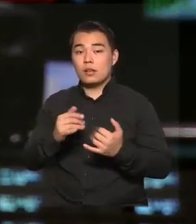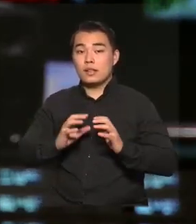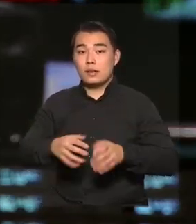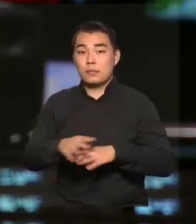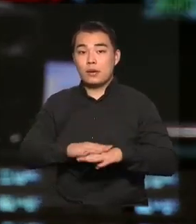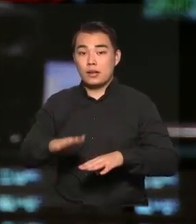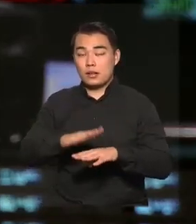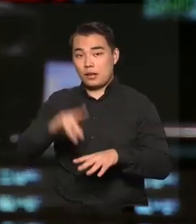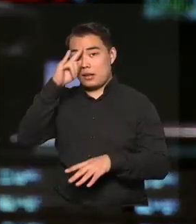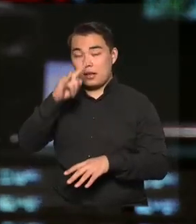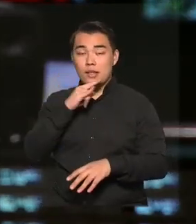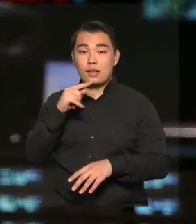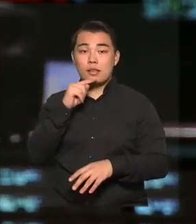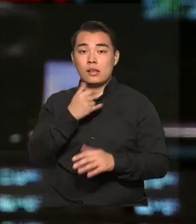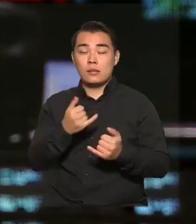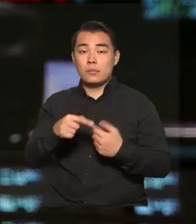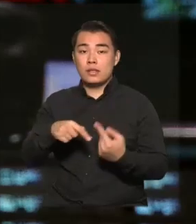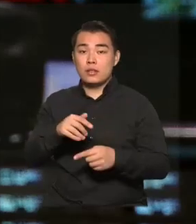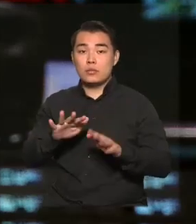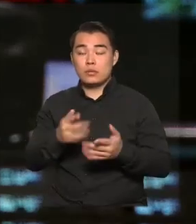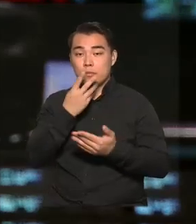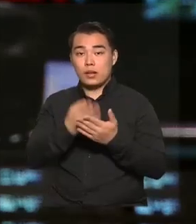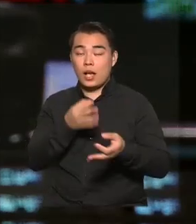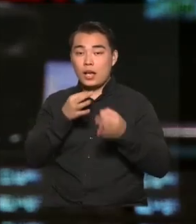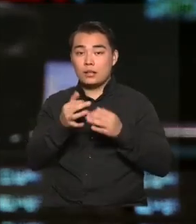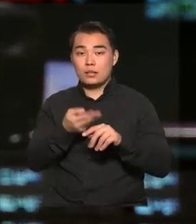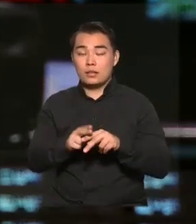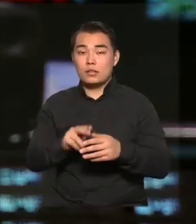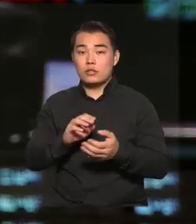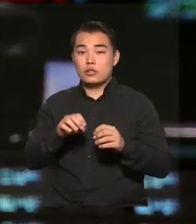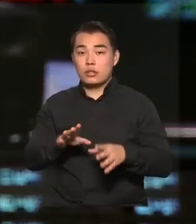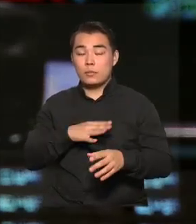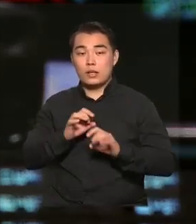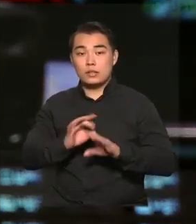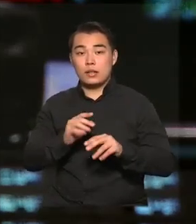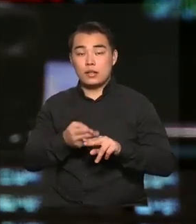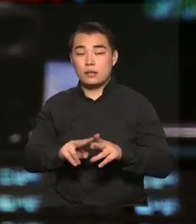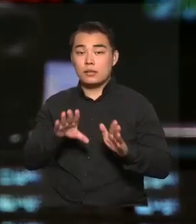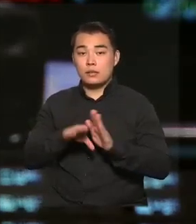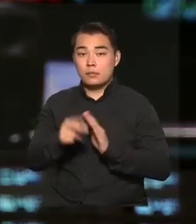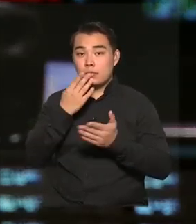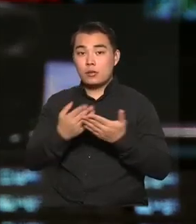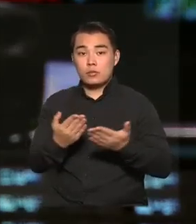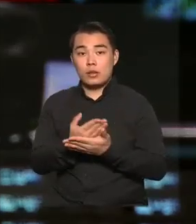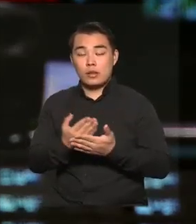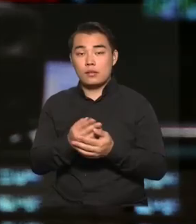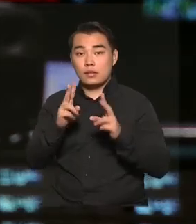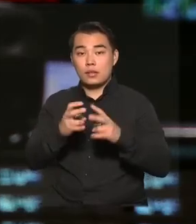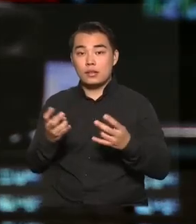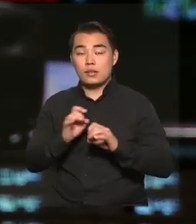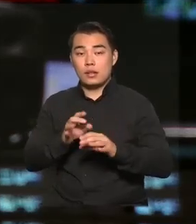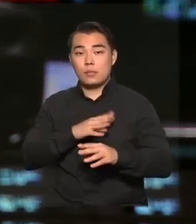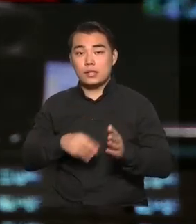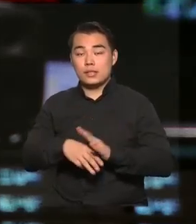Қазақстанның экономикасын оның ішінде бизнес жағдайын терең талдап осындай қорытынды жасаған. Ондағы деректерді үкімет зерделеуі тиіс деді